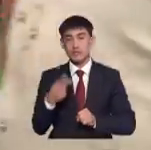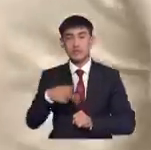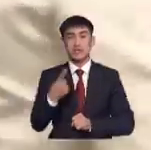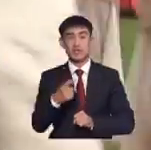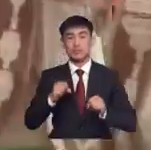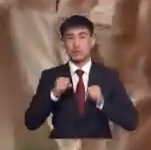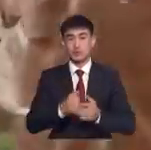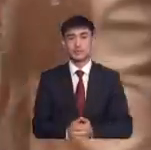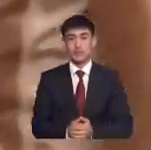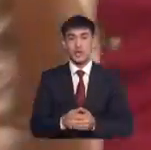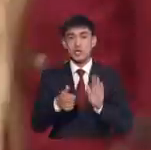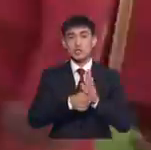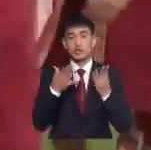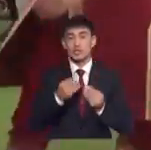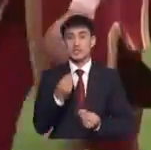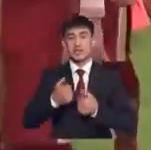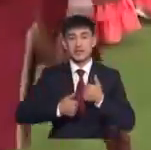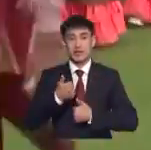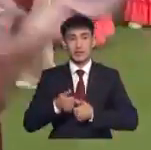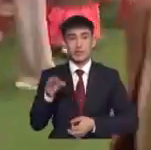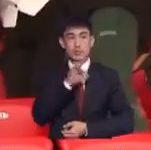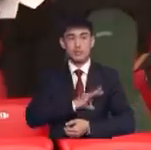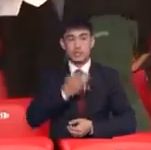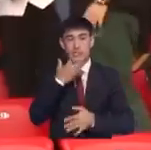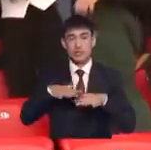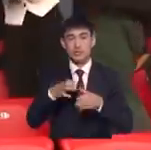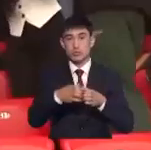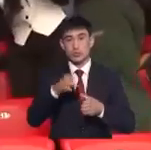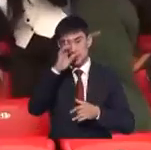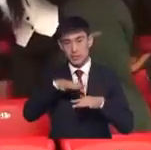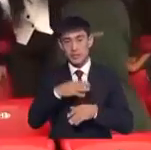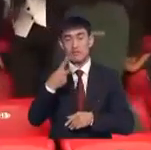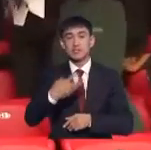21 в виде спорта. 6-й день соревнований принес в копилку национальной сборной страны